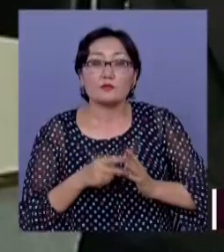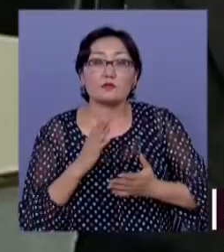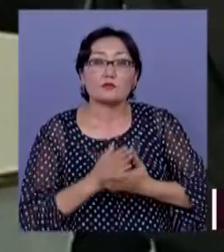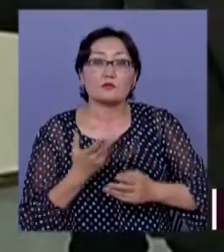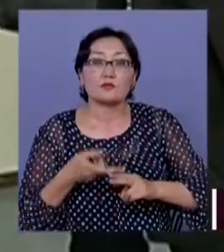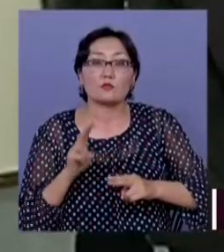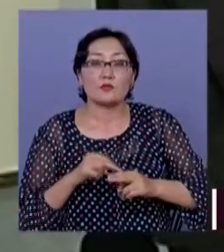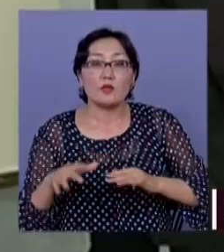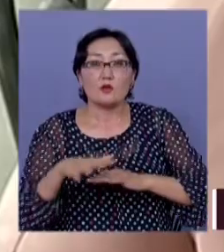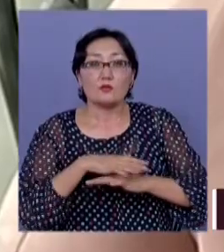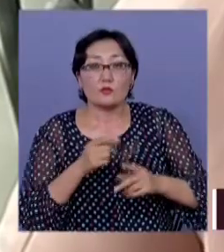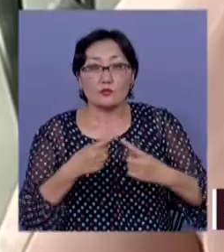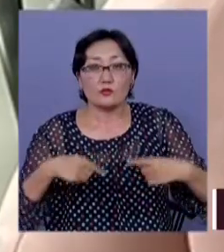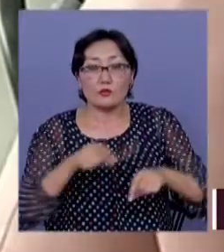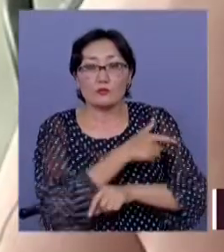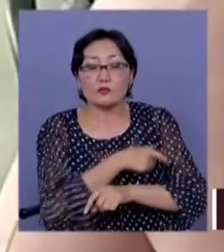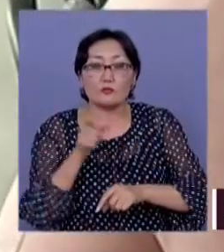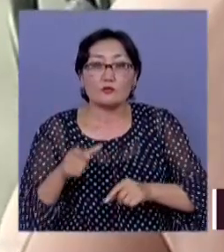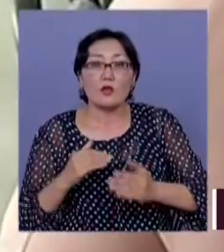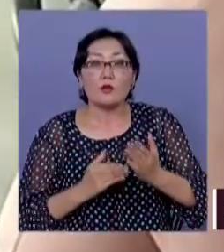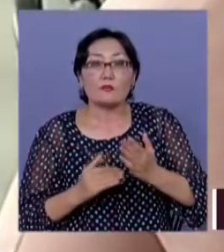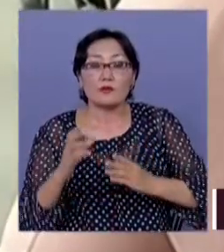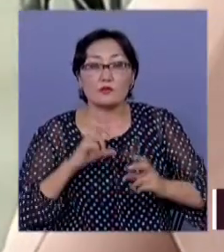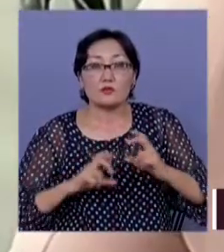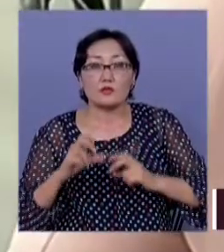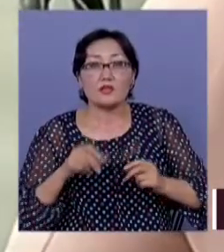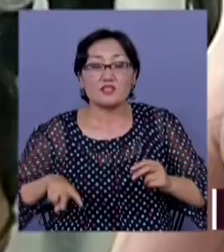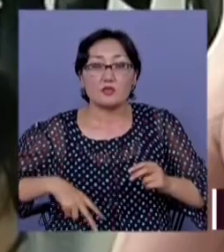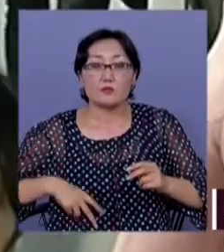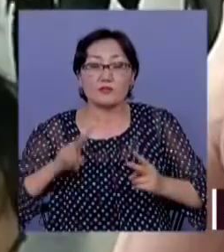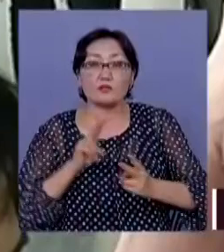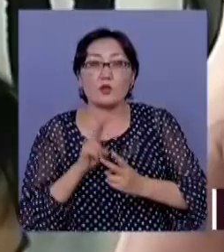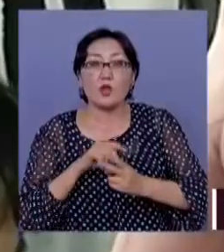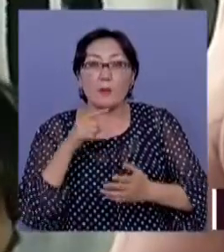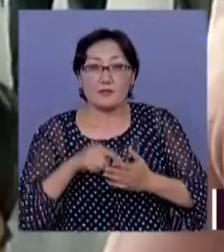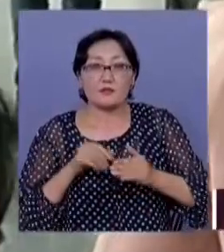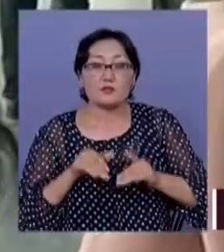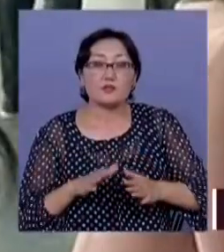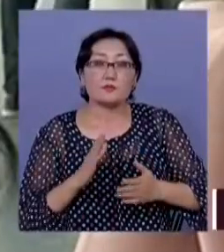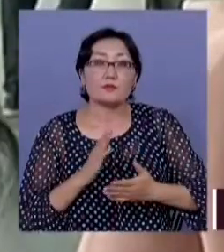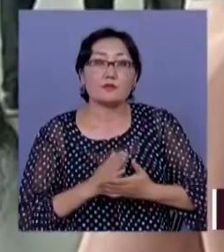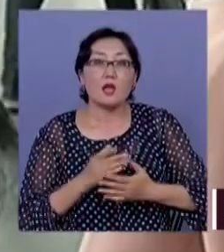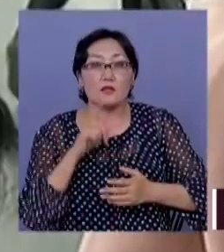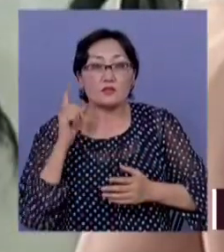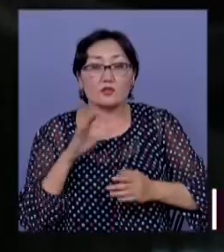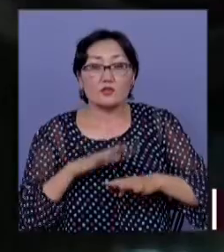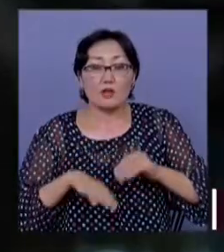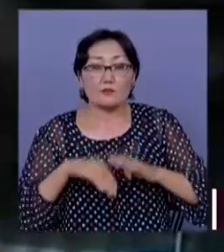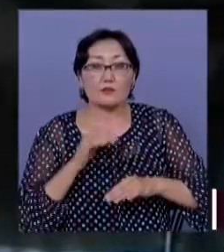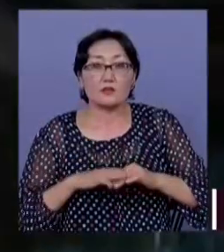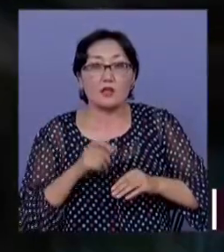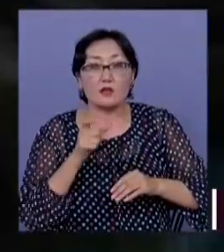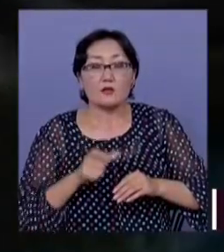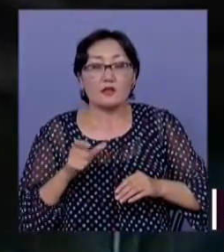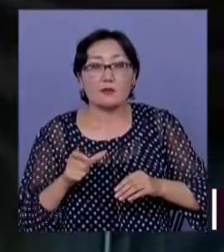Ол үшін қоғамдық кеңес мүшелері барлық жоғары оқу орнының ректорларымен кездесіп мәселені шешпек. Ал жастар практикасы бойынша